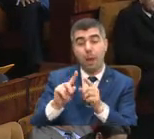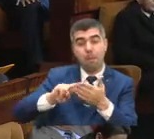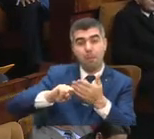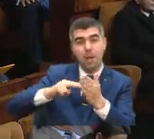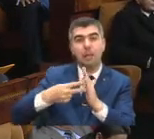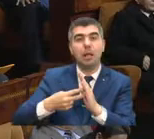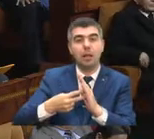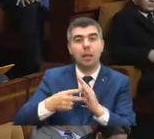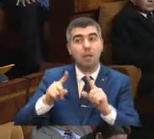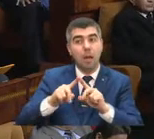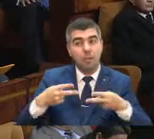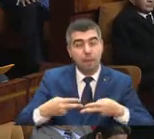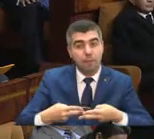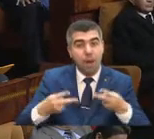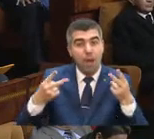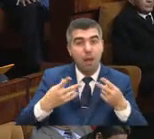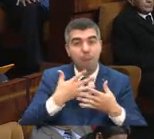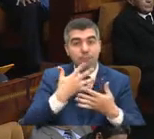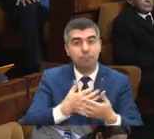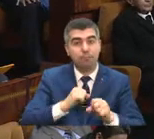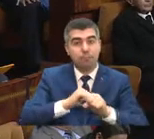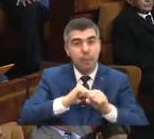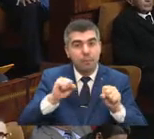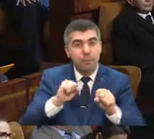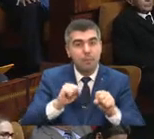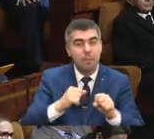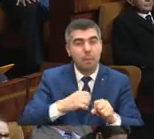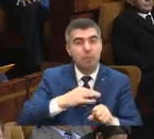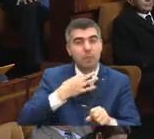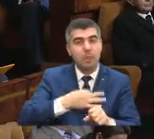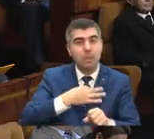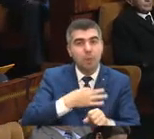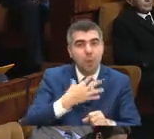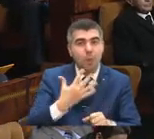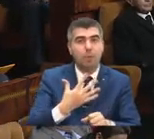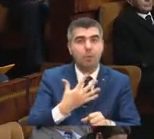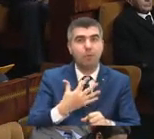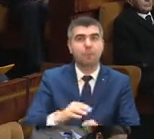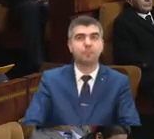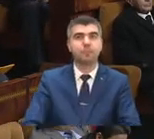التطرف، يجب أن تقضوا على الكراهية،